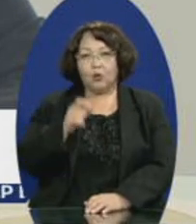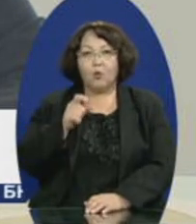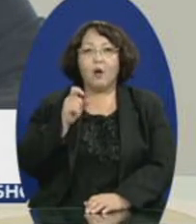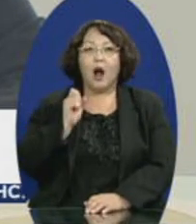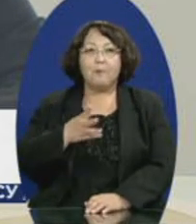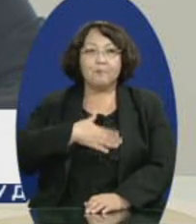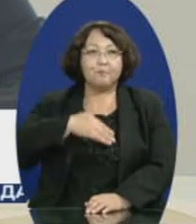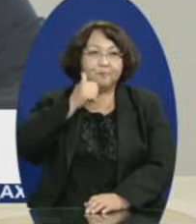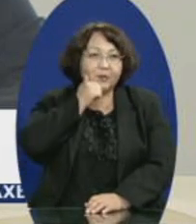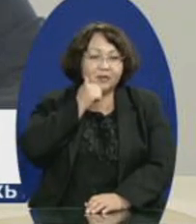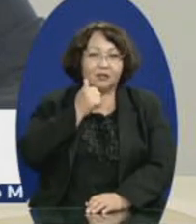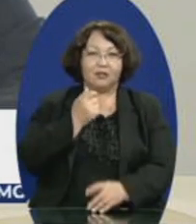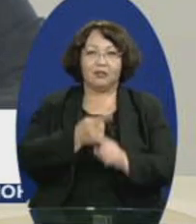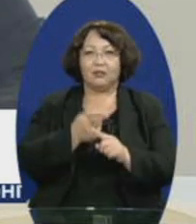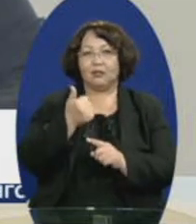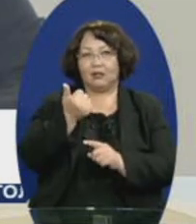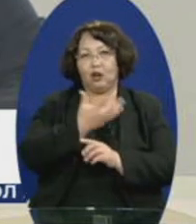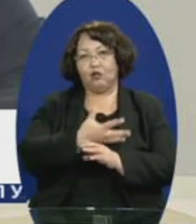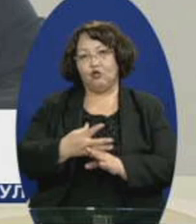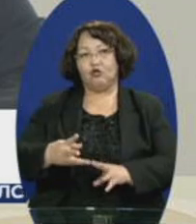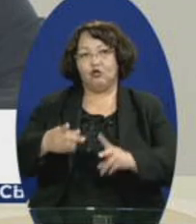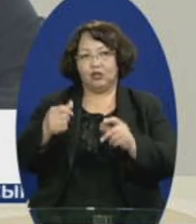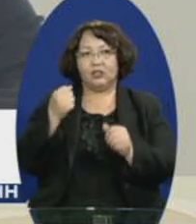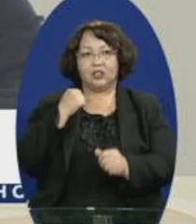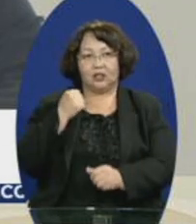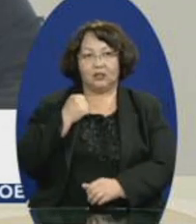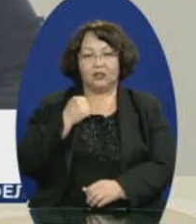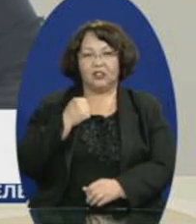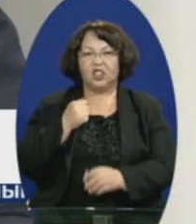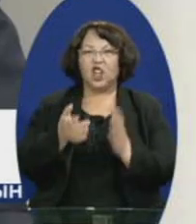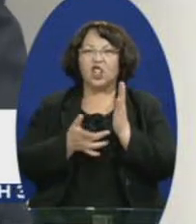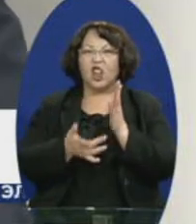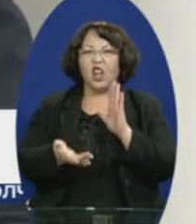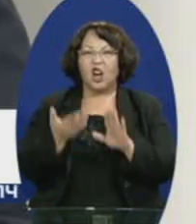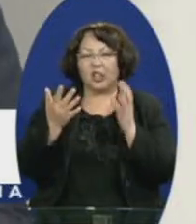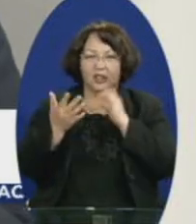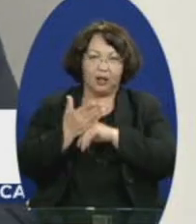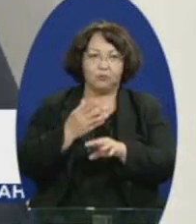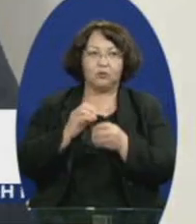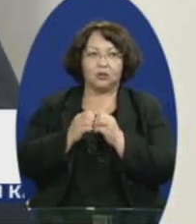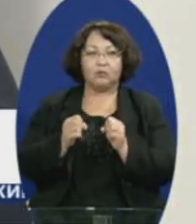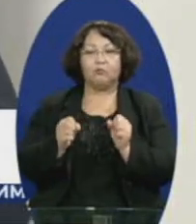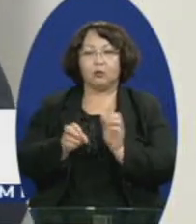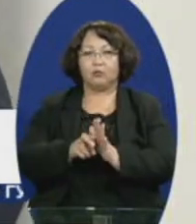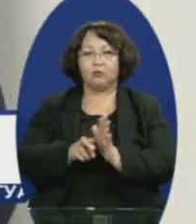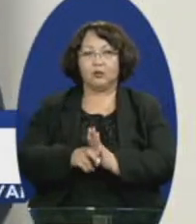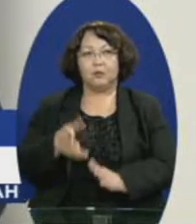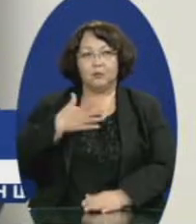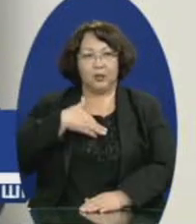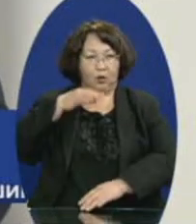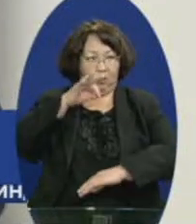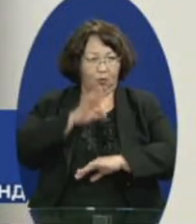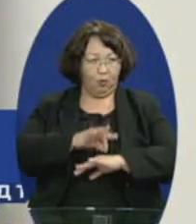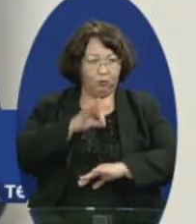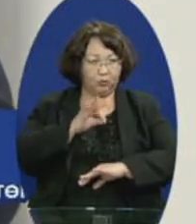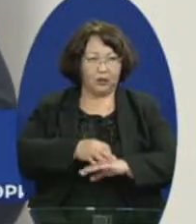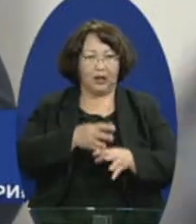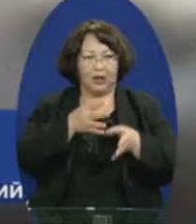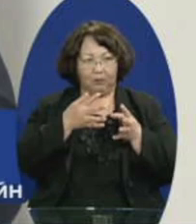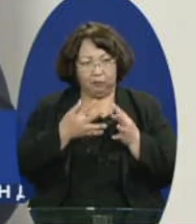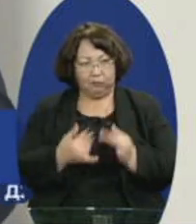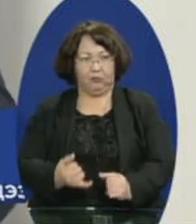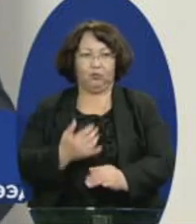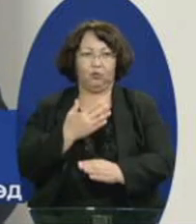мэндэд эерэг өөрчлөлтийг авч ирнэ гэдэгт итгэлтэй байна. Өвчтснийхээ дараа одоо асуудалтай санаа зовдөг биш, бид